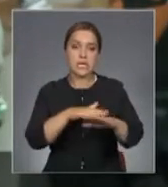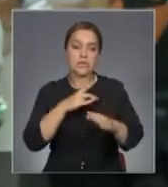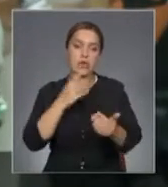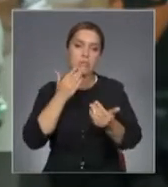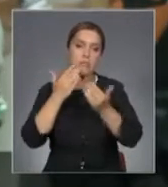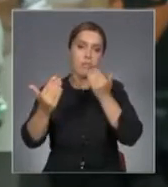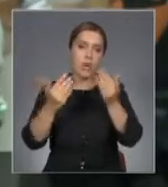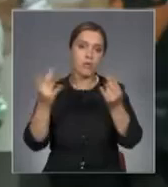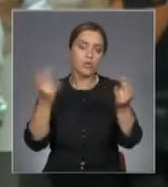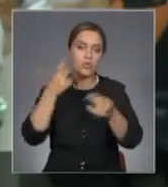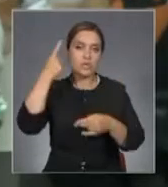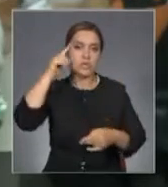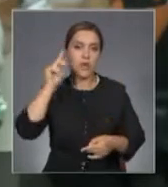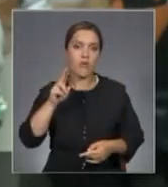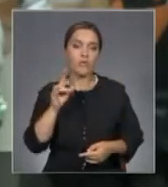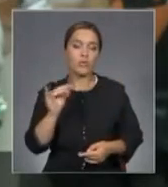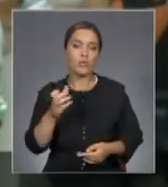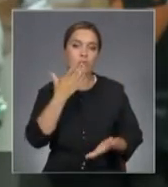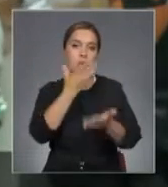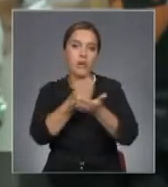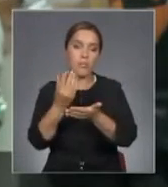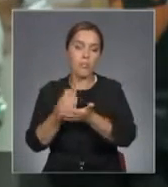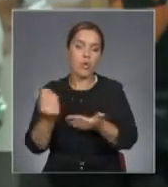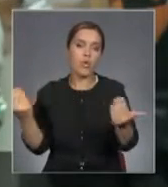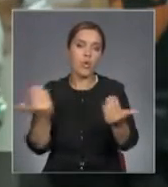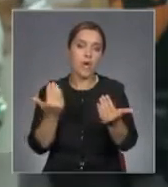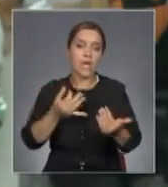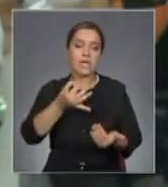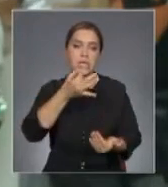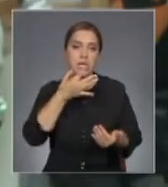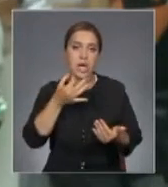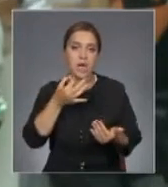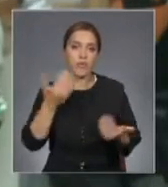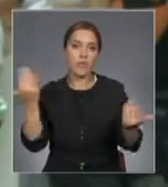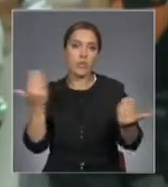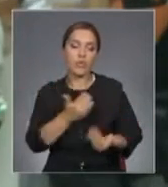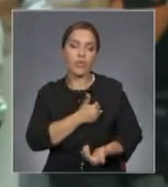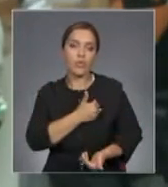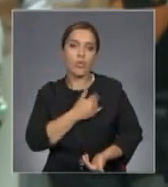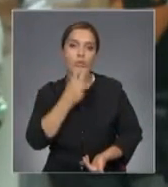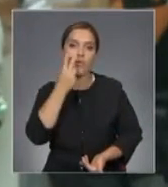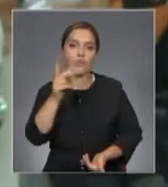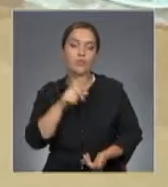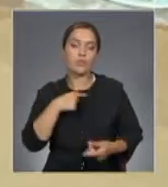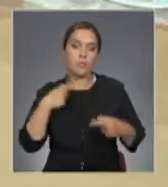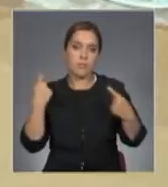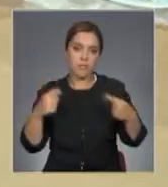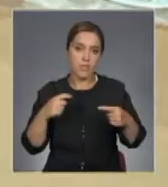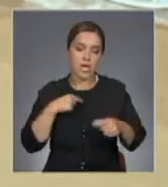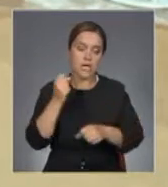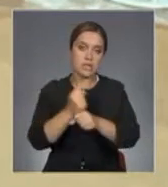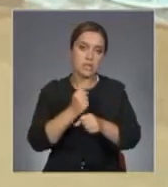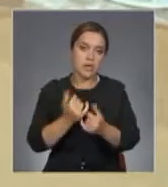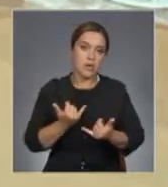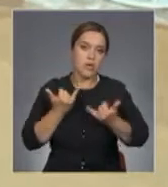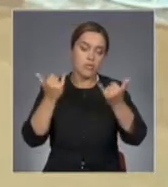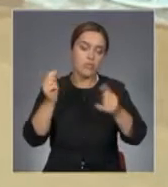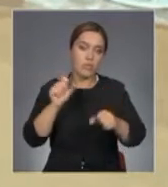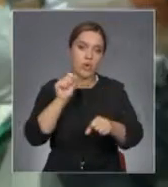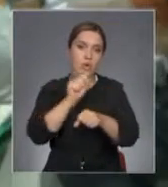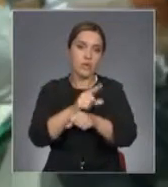вкусы, что хотели бы они видеть на прилавках наших магазинов, соблюдение каких-то